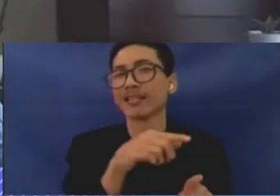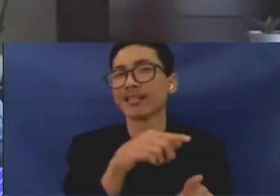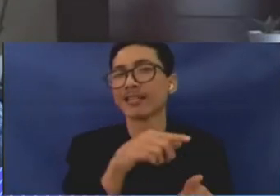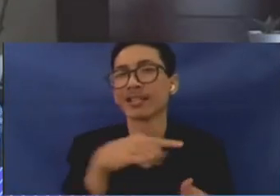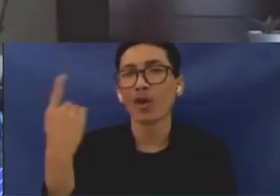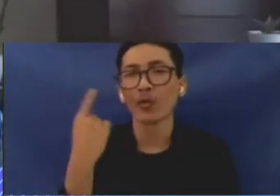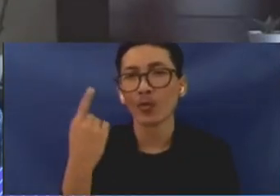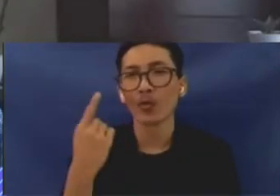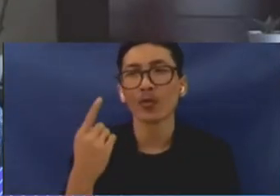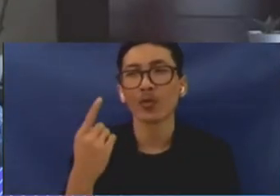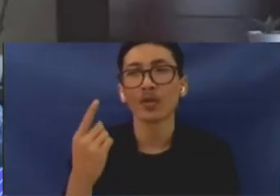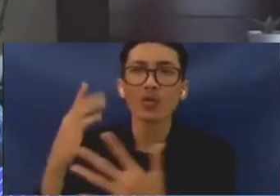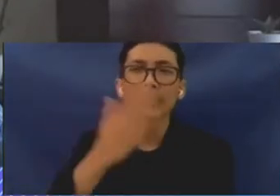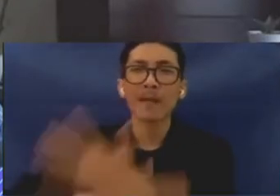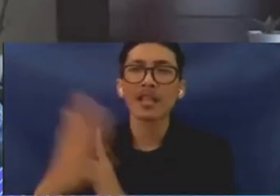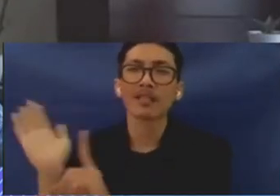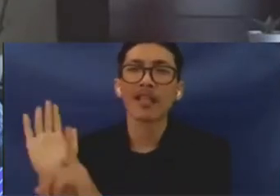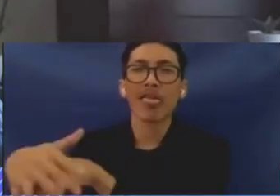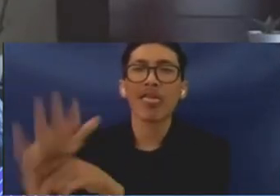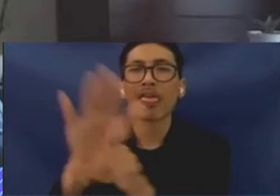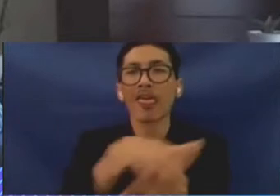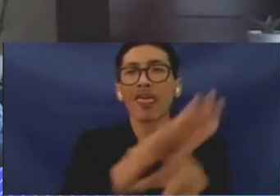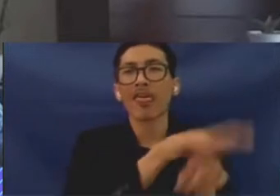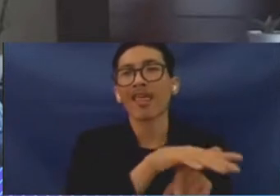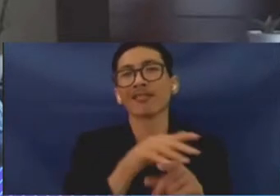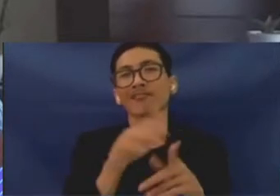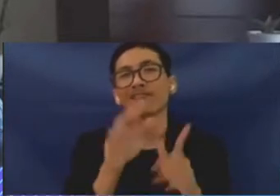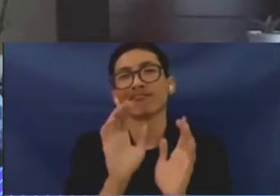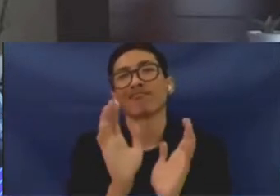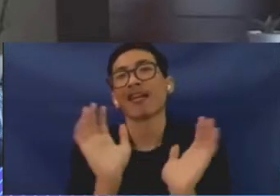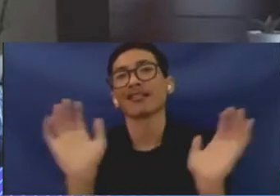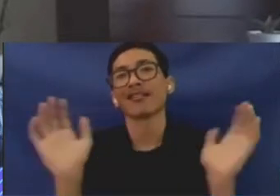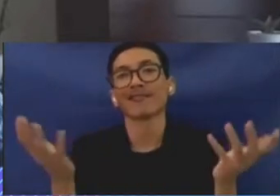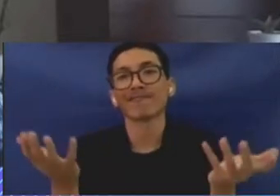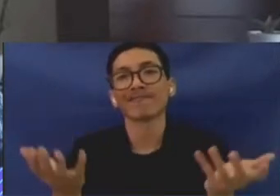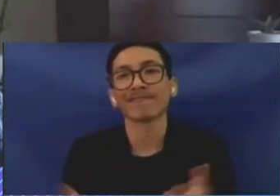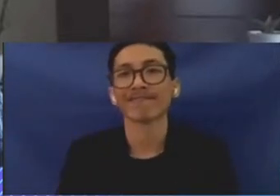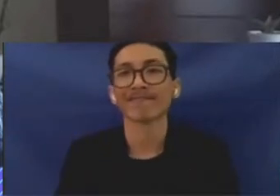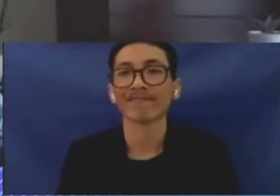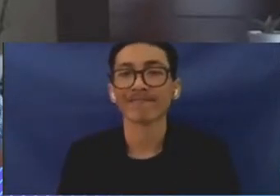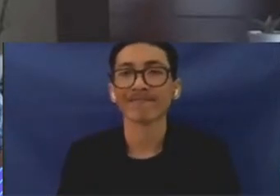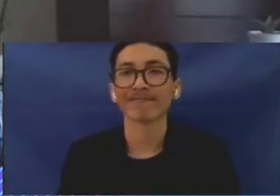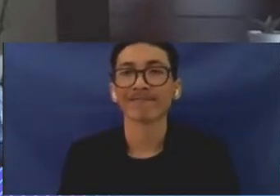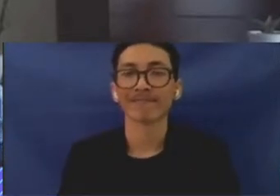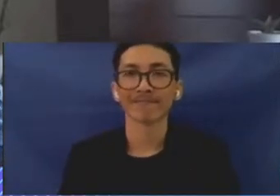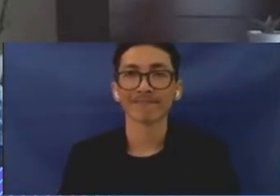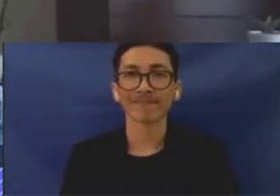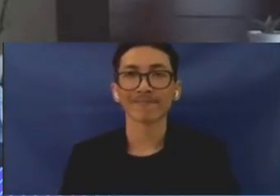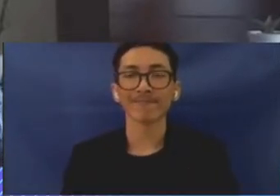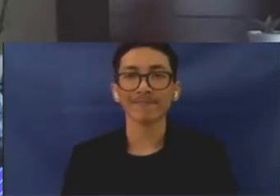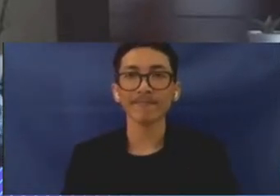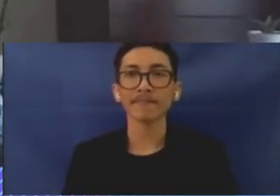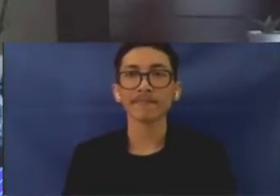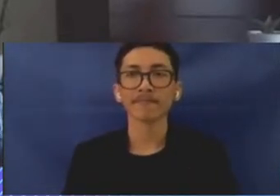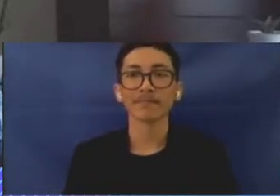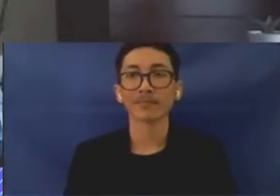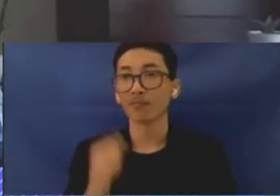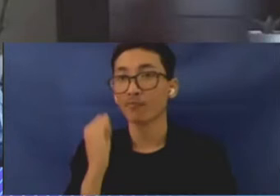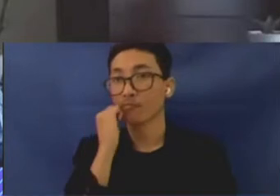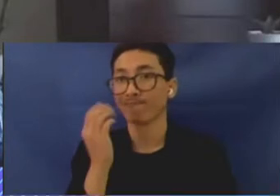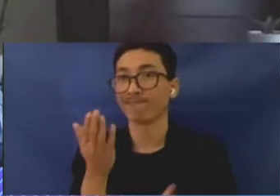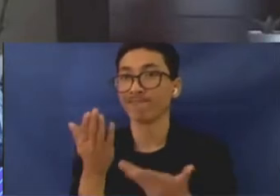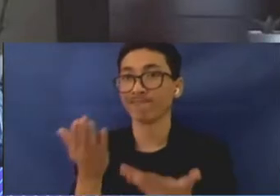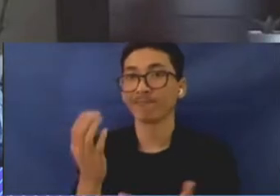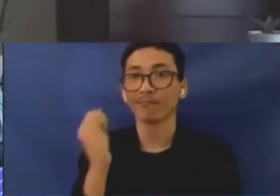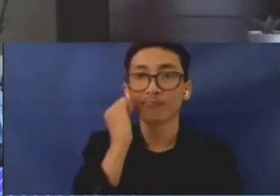penyandang disabilitas. Namun, karena ibu-ibu seperti Bu Reni,